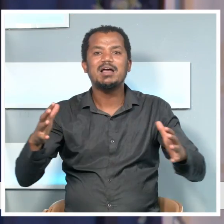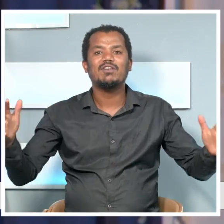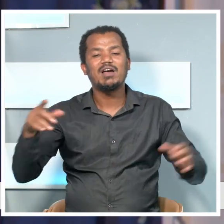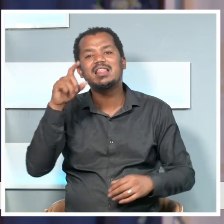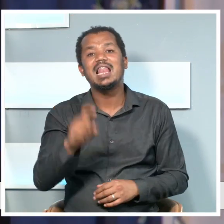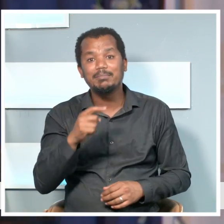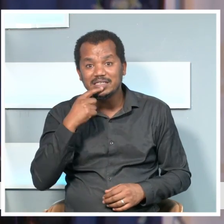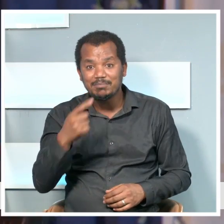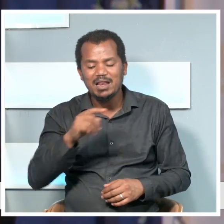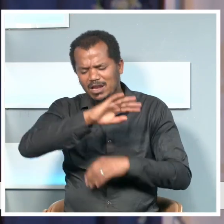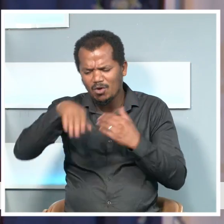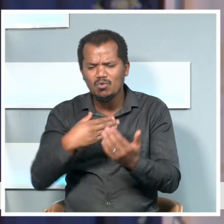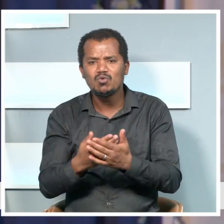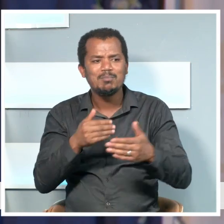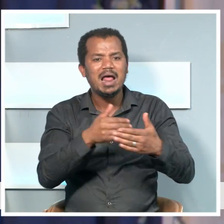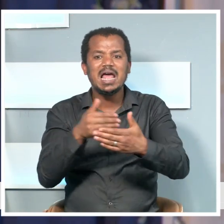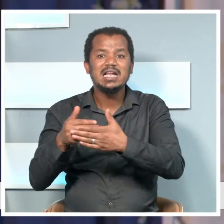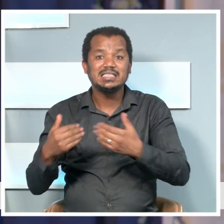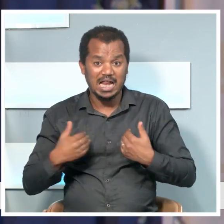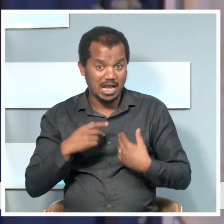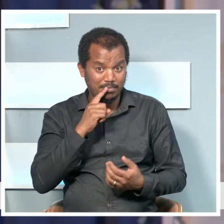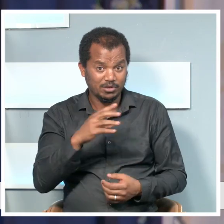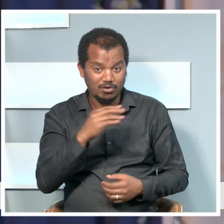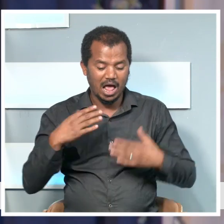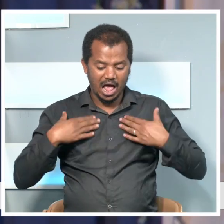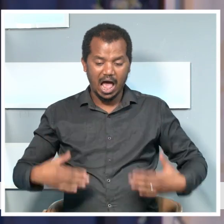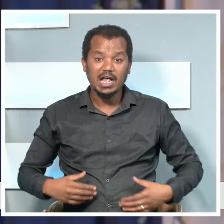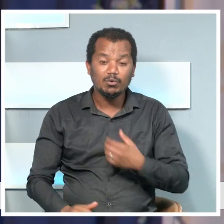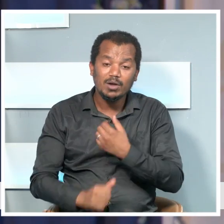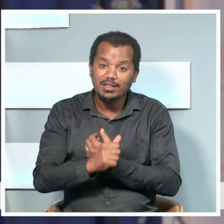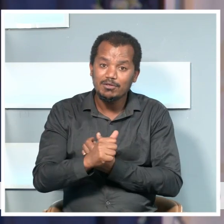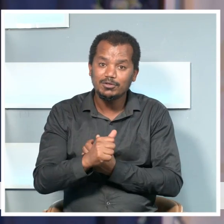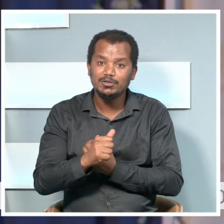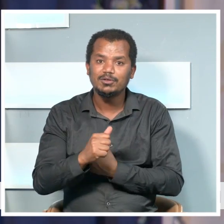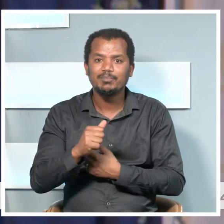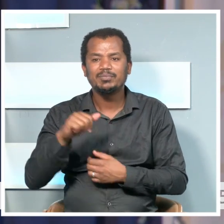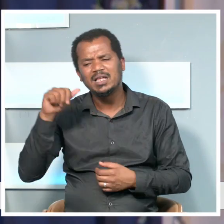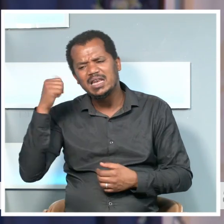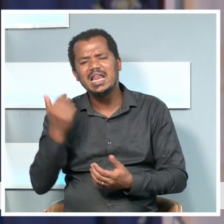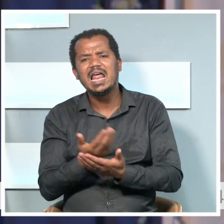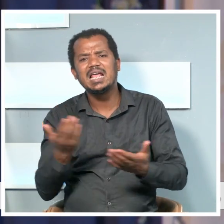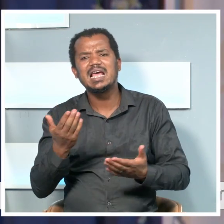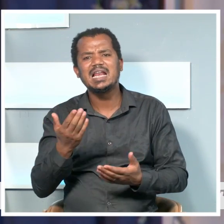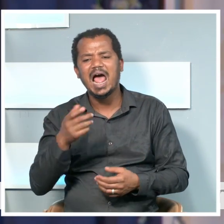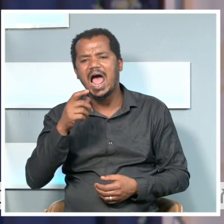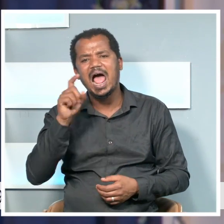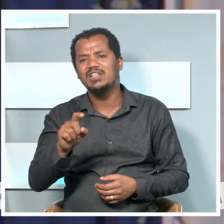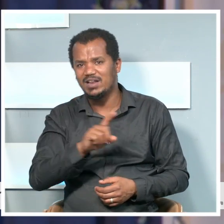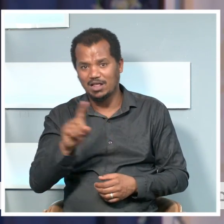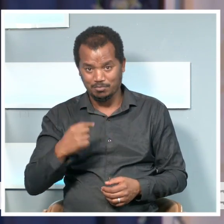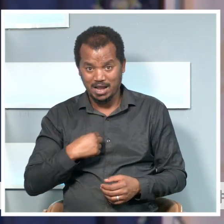على بتسيبار لهو لو ما درس على بتنونا أكل جودة تيوش ليلا نقدر على الأم يسفر نقدر